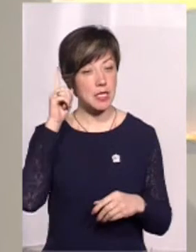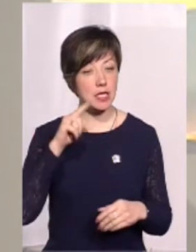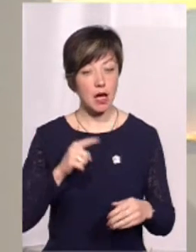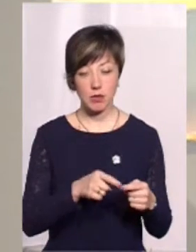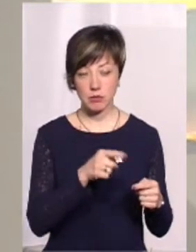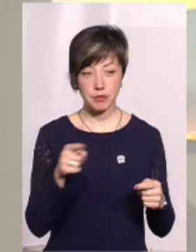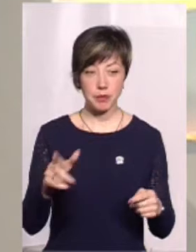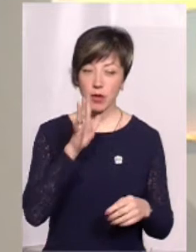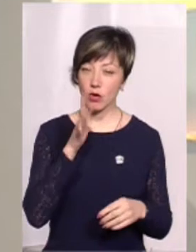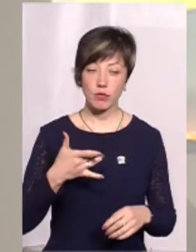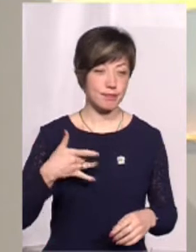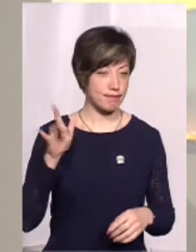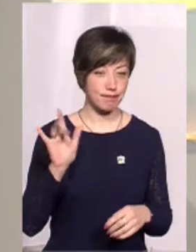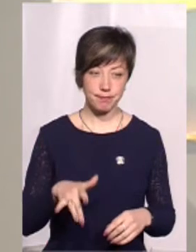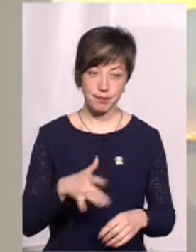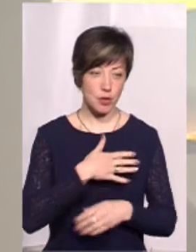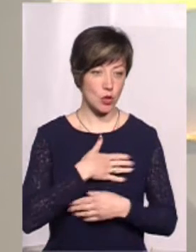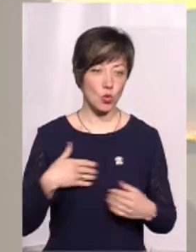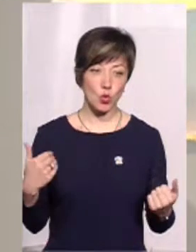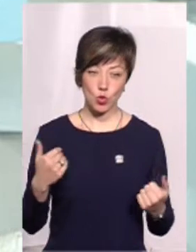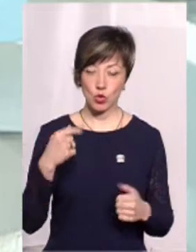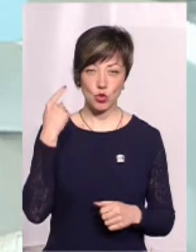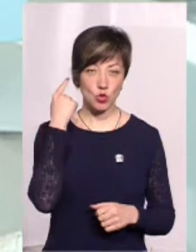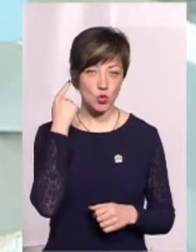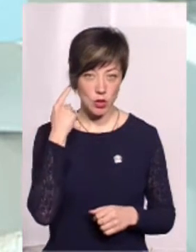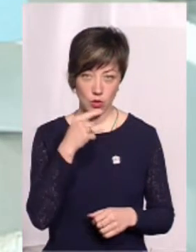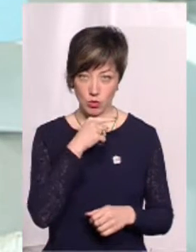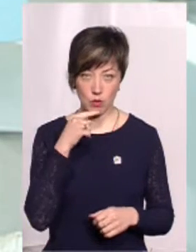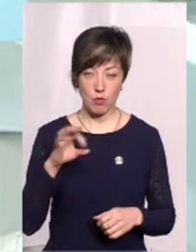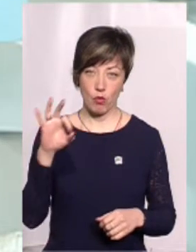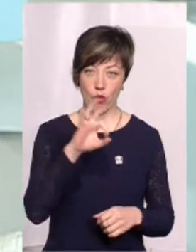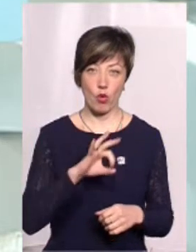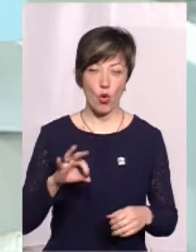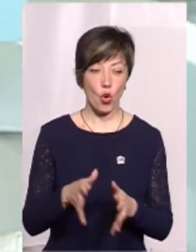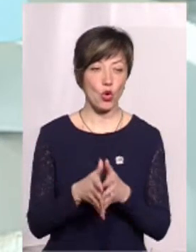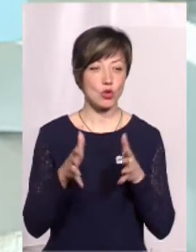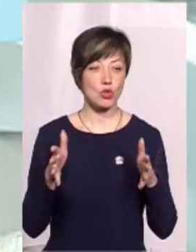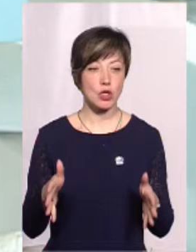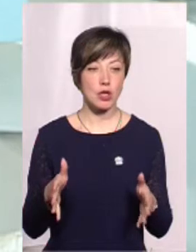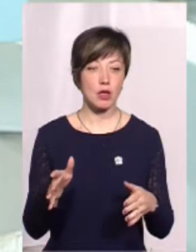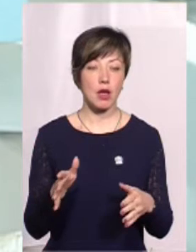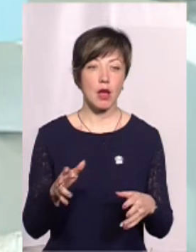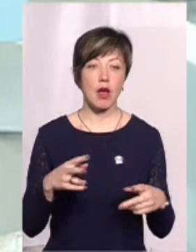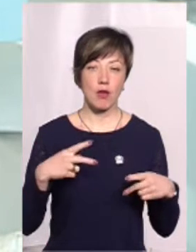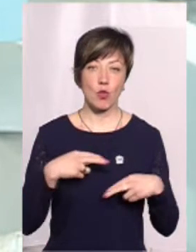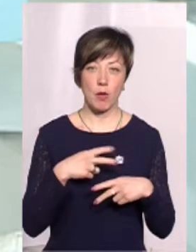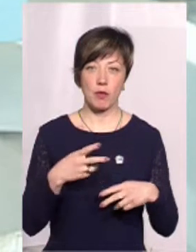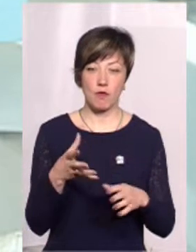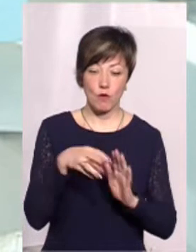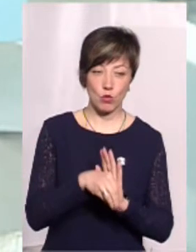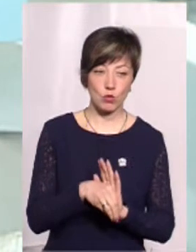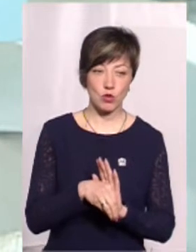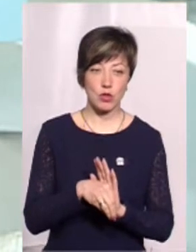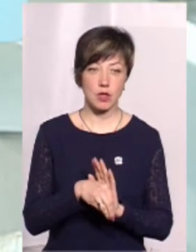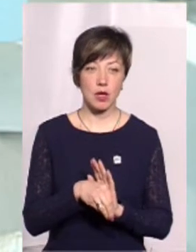впродовж 5 років вона категорично не хоче чути, навіть чути, про розширення нормандського формату, включення